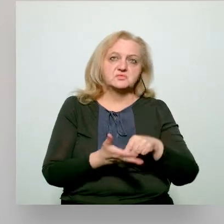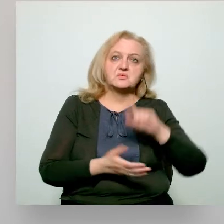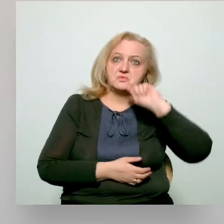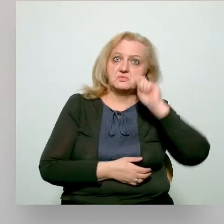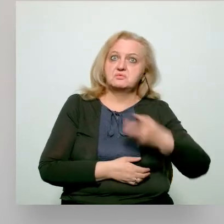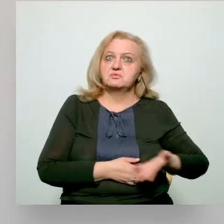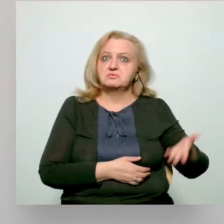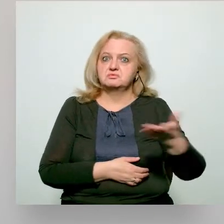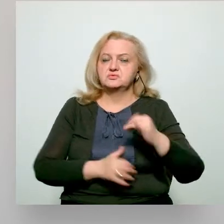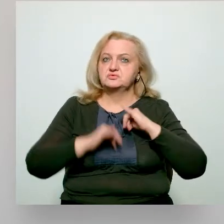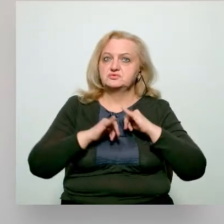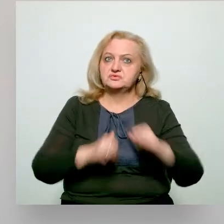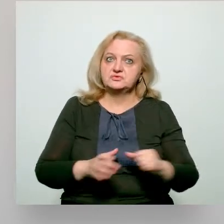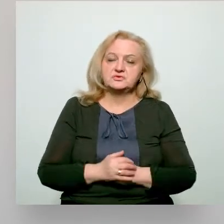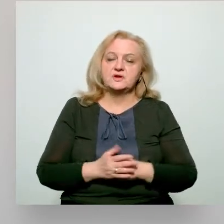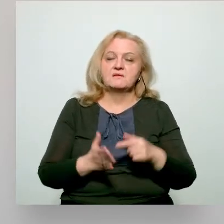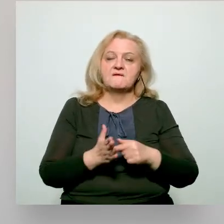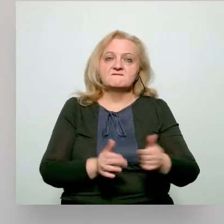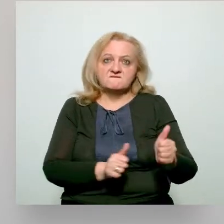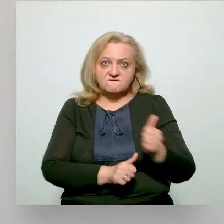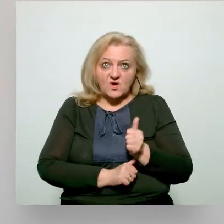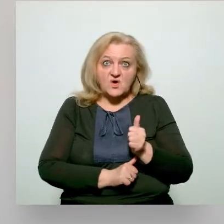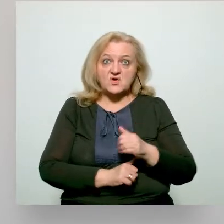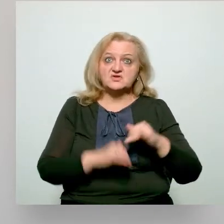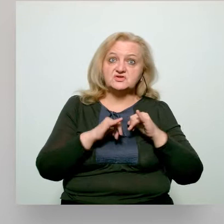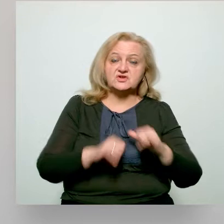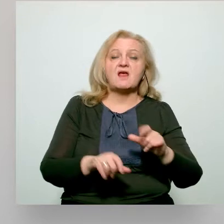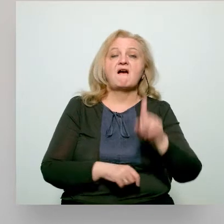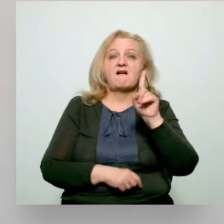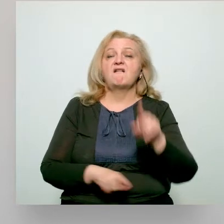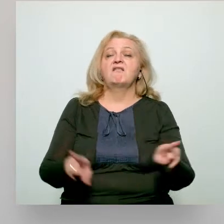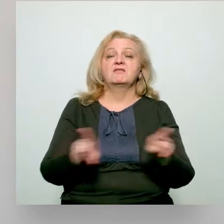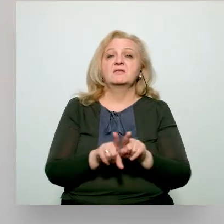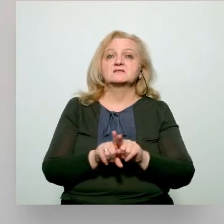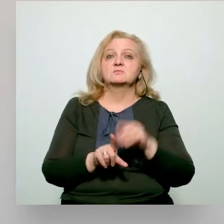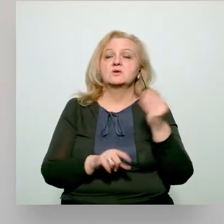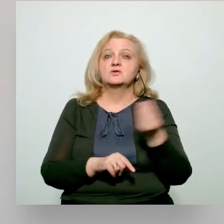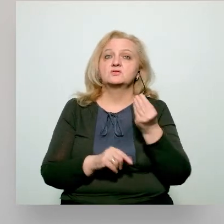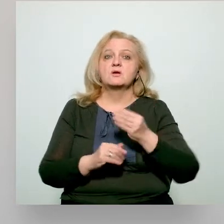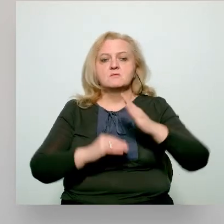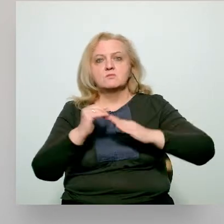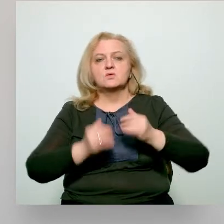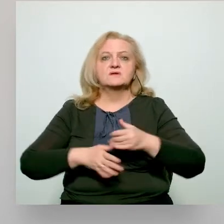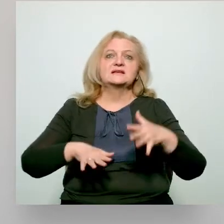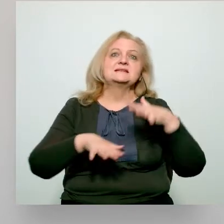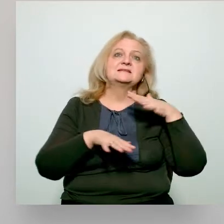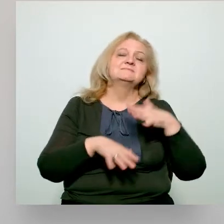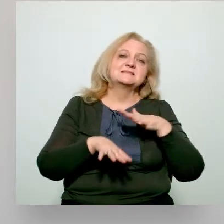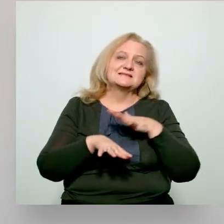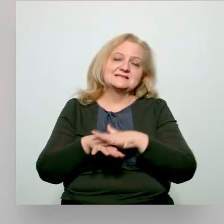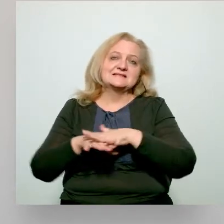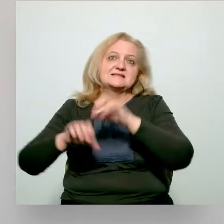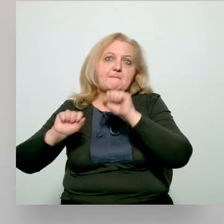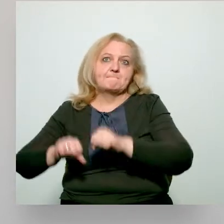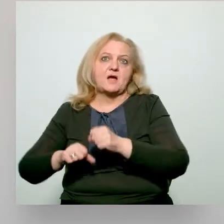nadzwyczaj silne nie tylko w wymiarze militarnym, ale też no, utrzymania infrastruktury, systemu bankowego.